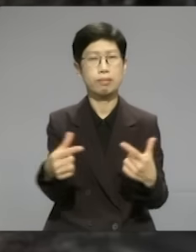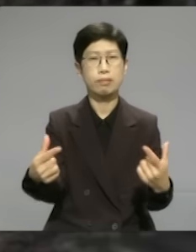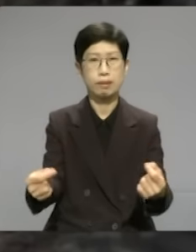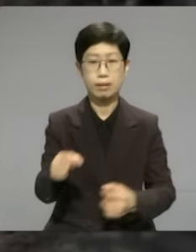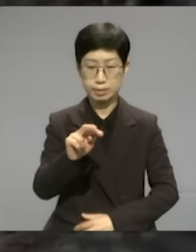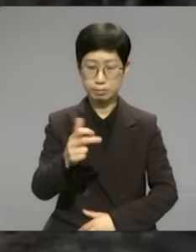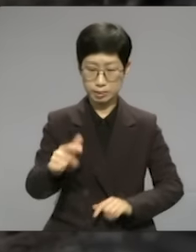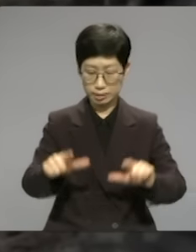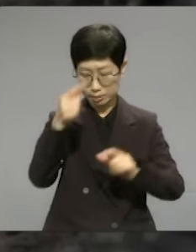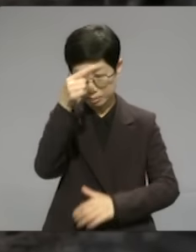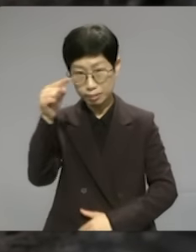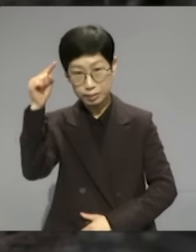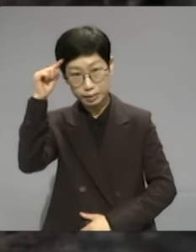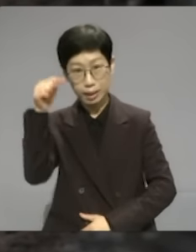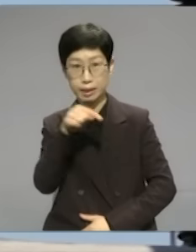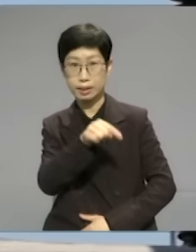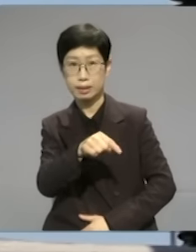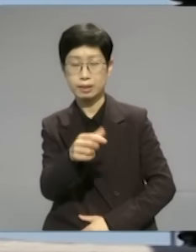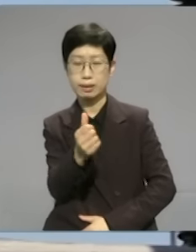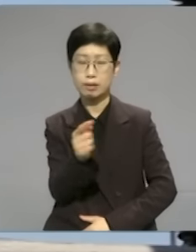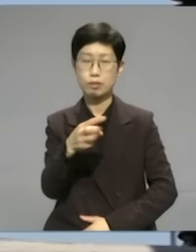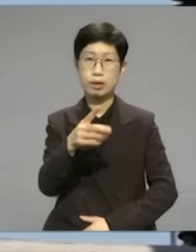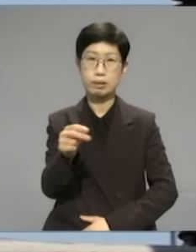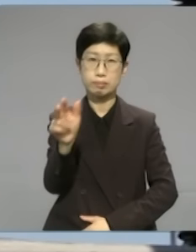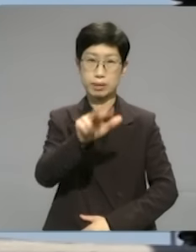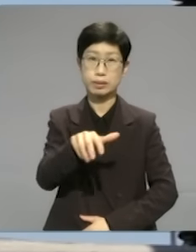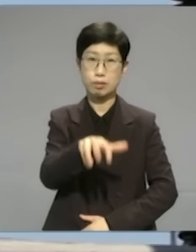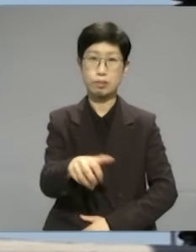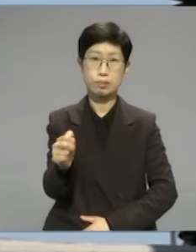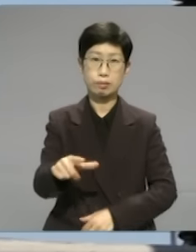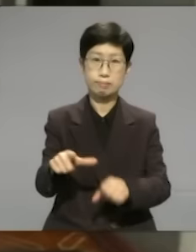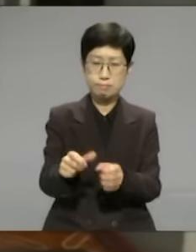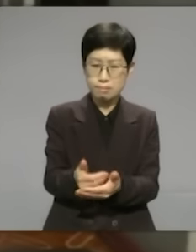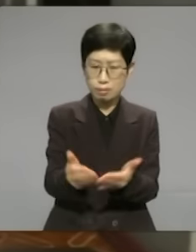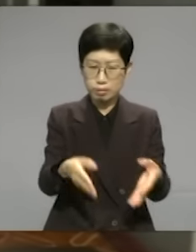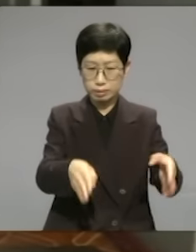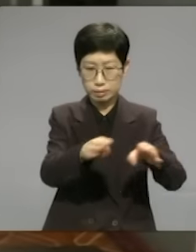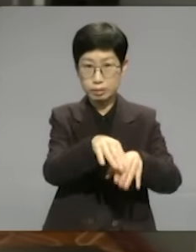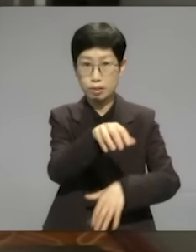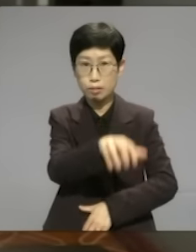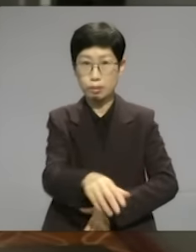27일 러시아는 우크라이나의 화력발전소와 가스 공급 시설 등을 겨냥해